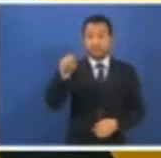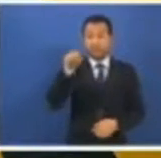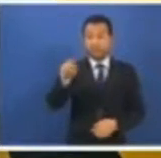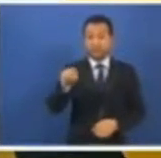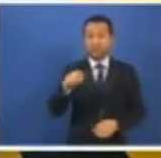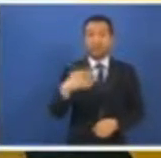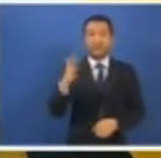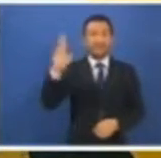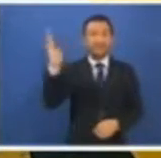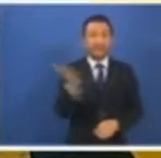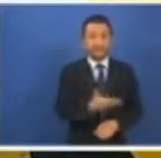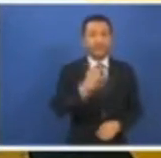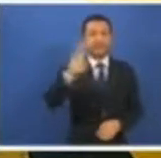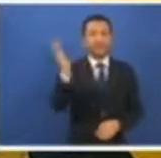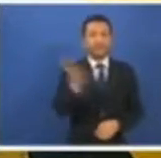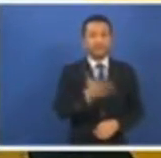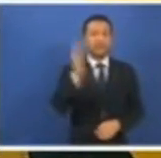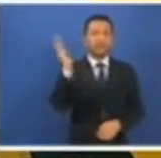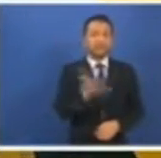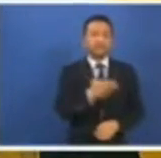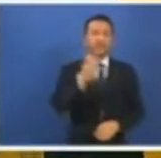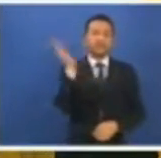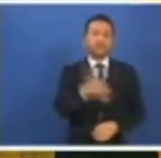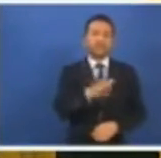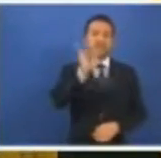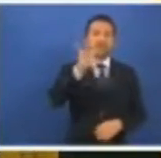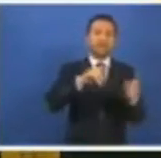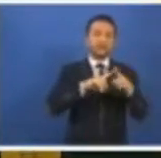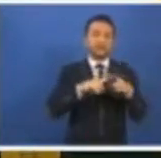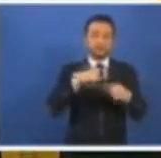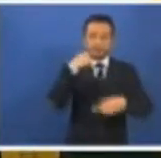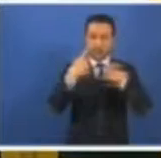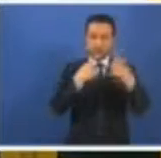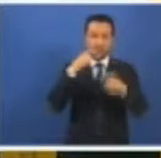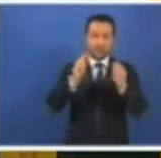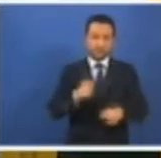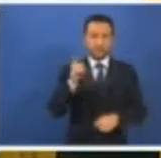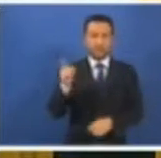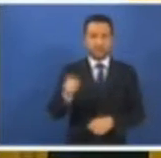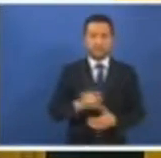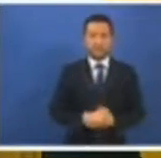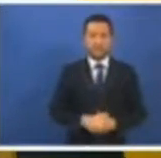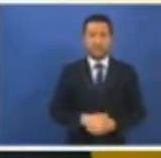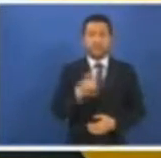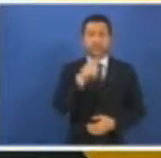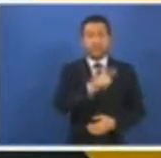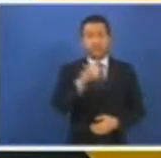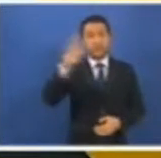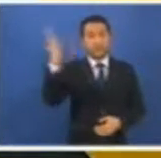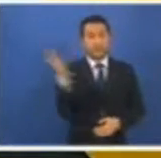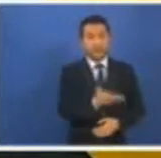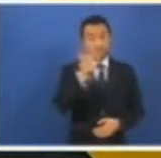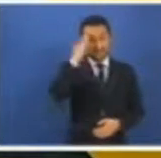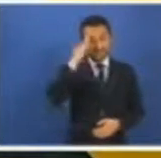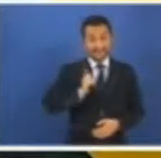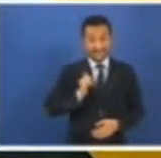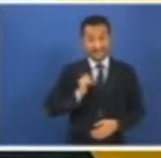Bunlar darbeci, darbeci, darbeci, darbeci diye tutturuyorlar ya. Bu